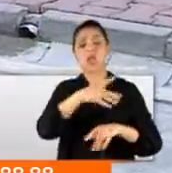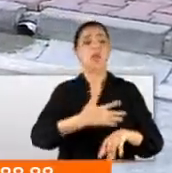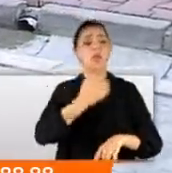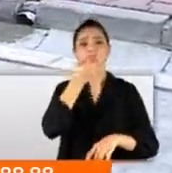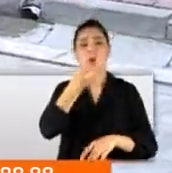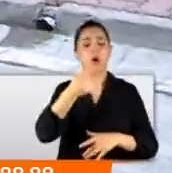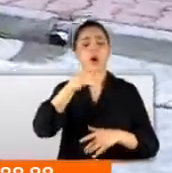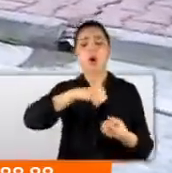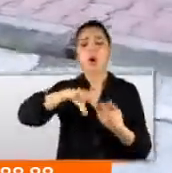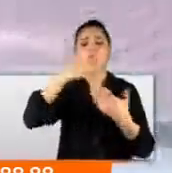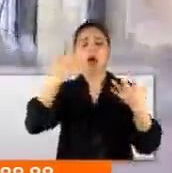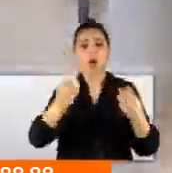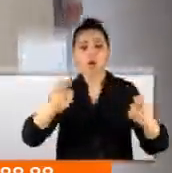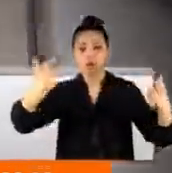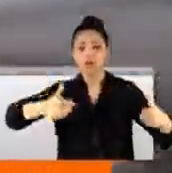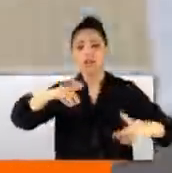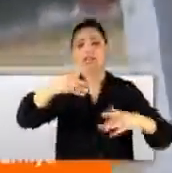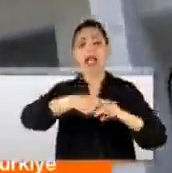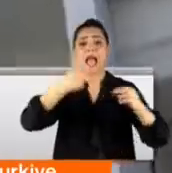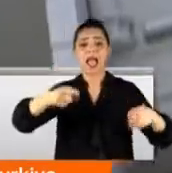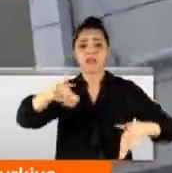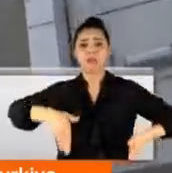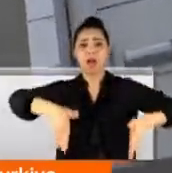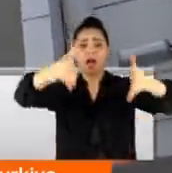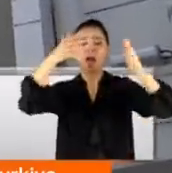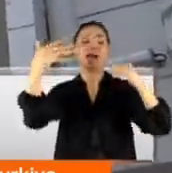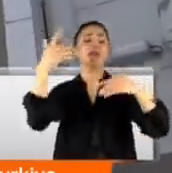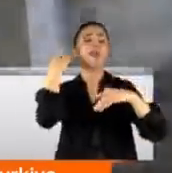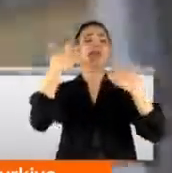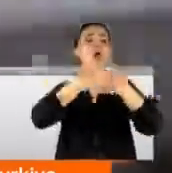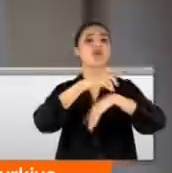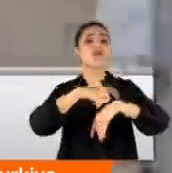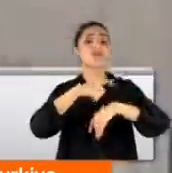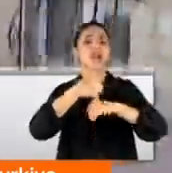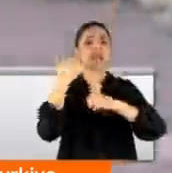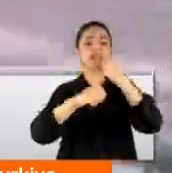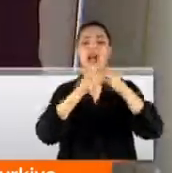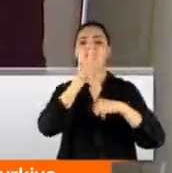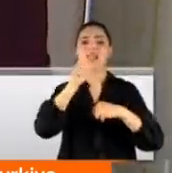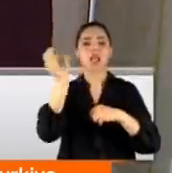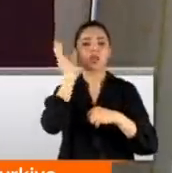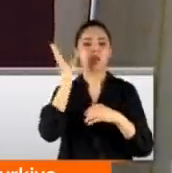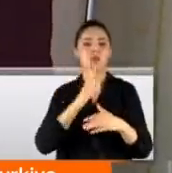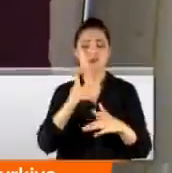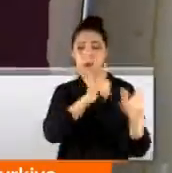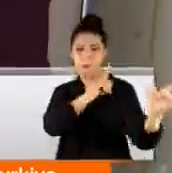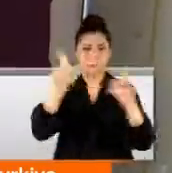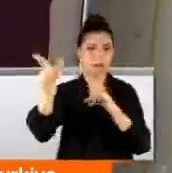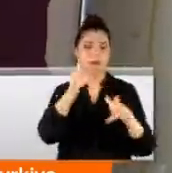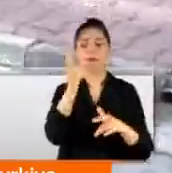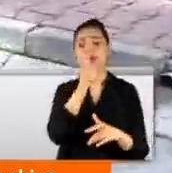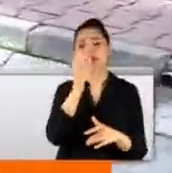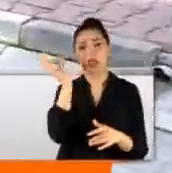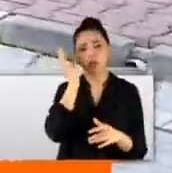olayın yaşandığı işte Esenyurt'taki bu apartmanda dün akşam saatlerinde kavga sesleri yükseldi. Bağırışma sesleri